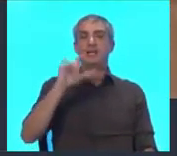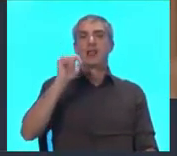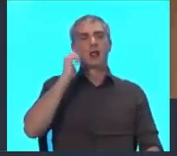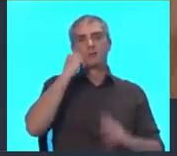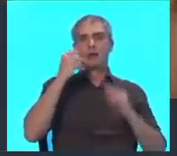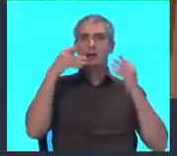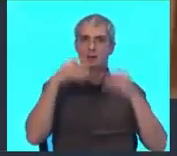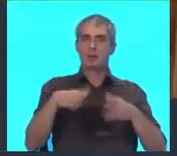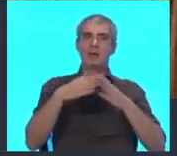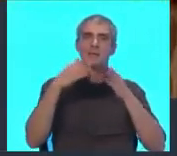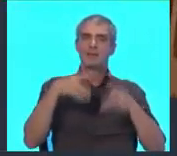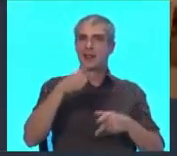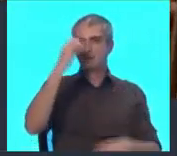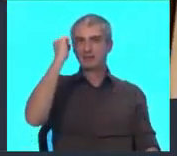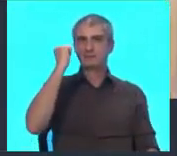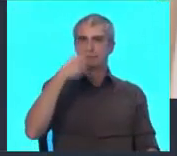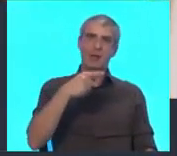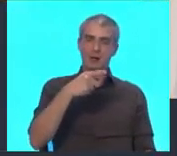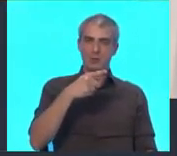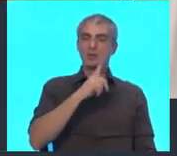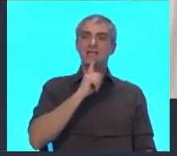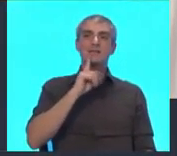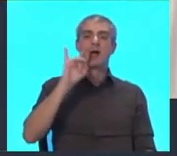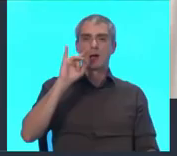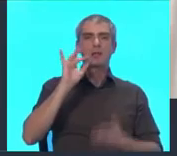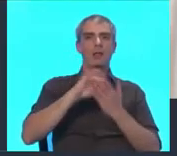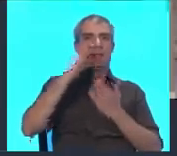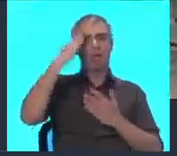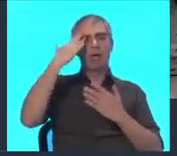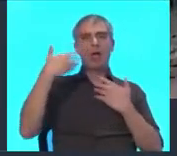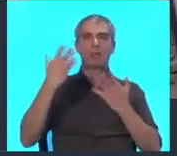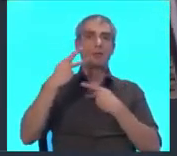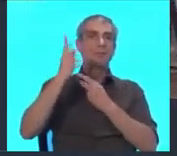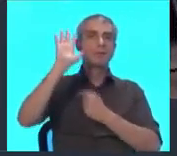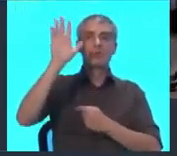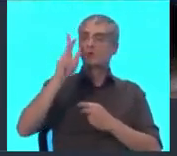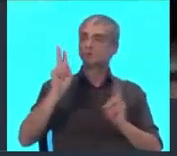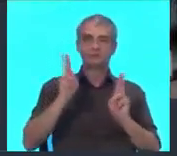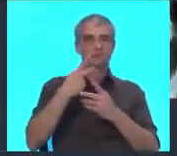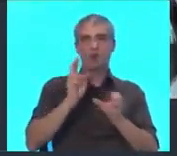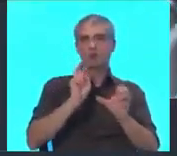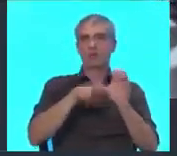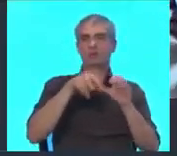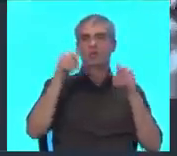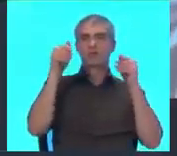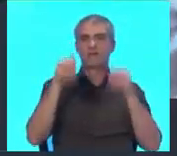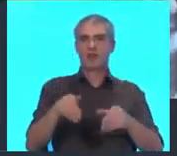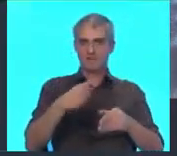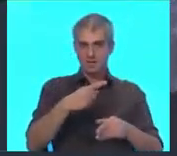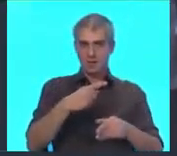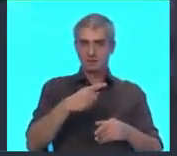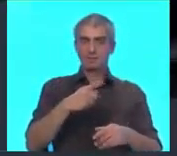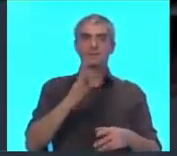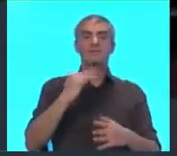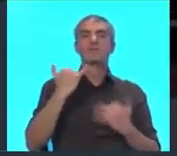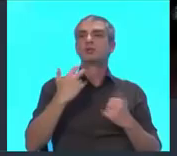בבית העלמין במצפה רמון. אמו חגית עדיין מחוסרת הכרה ולא תוכל להשתתף בלוויה. למעשה כרגע היא